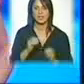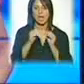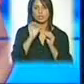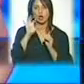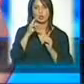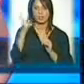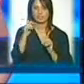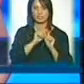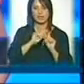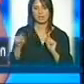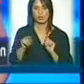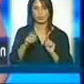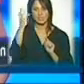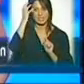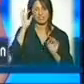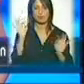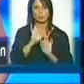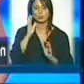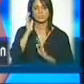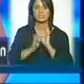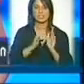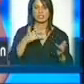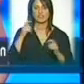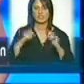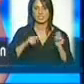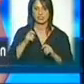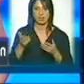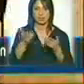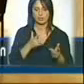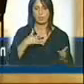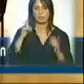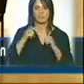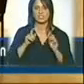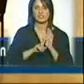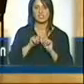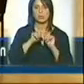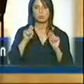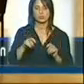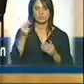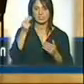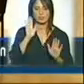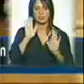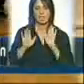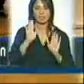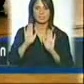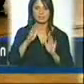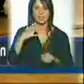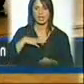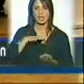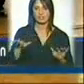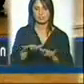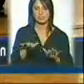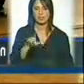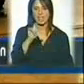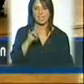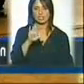10 ოქტომბერს ერთი კვირის განმავლობაში თელავი მუსიკის საერთაშორისო ფესტივალს უმასპინძლებს ფესტივალის დამფუძნებელი და სამხატვრო ხელმძღვანელი ქართველი